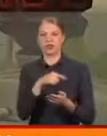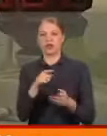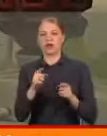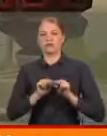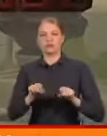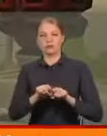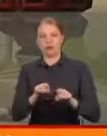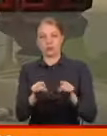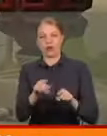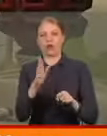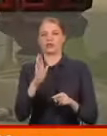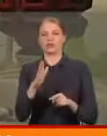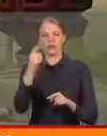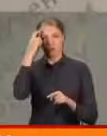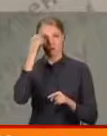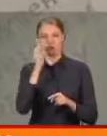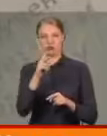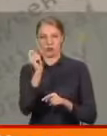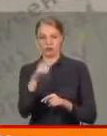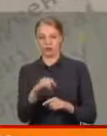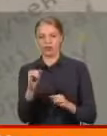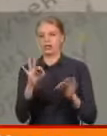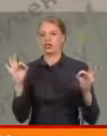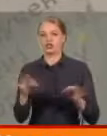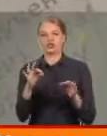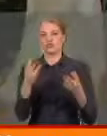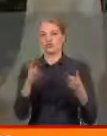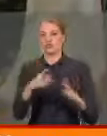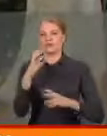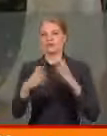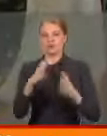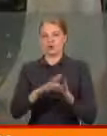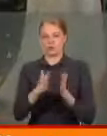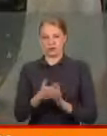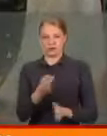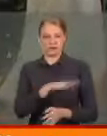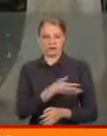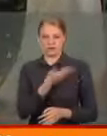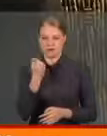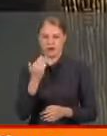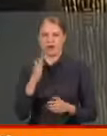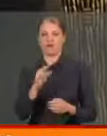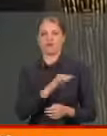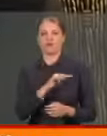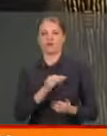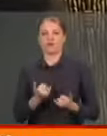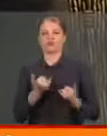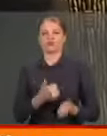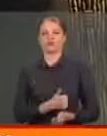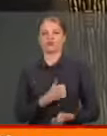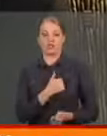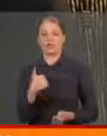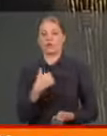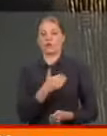забувальна пропаганда в мозку війни. Та нічого не варті міжнародні договори в роботі честь. Ми хочемо показати всьому